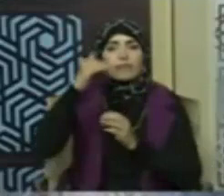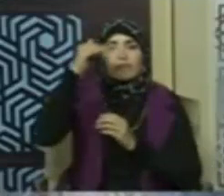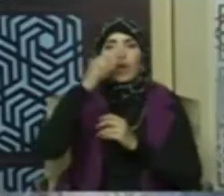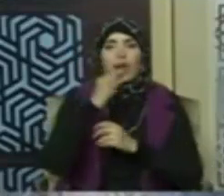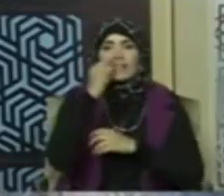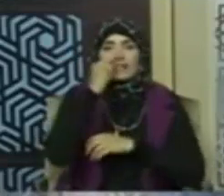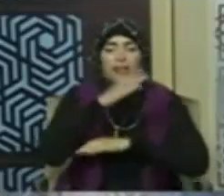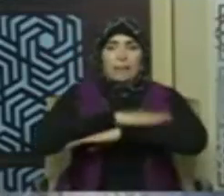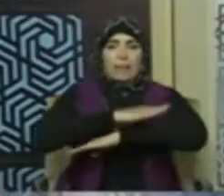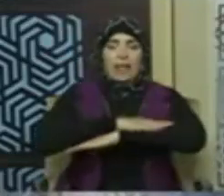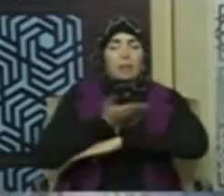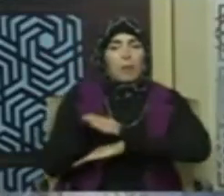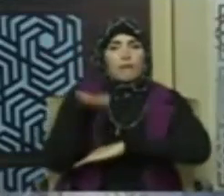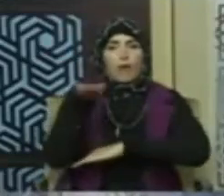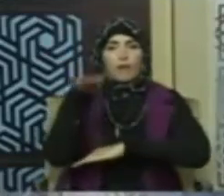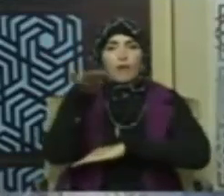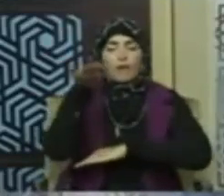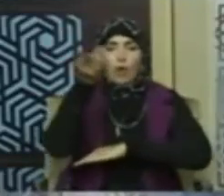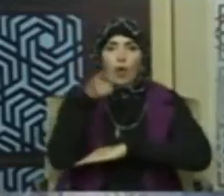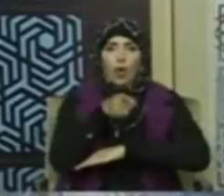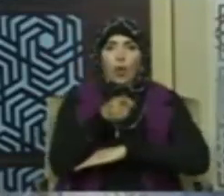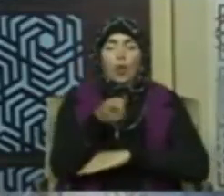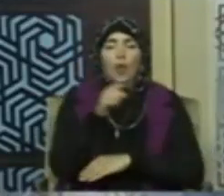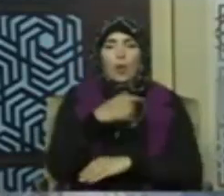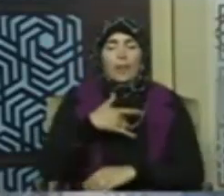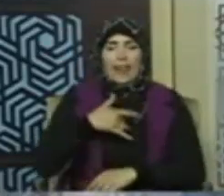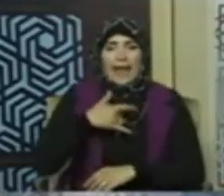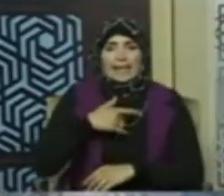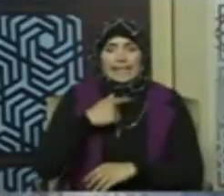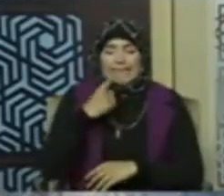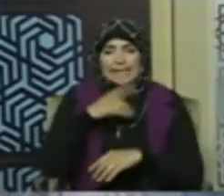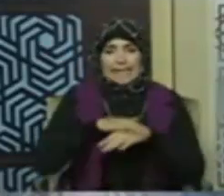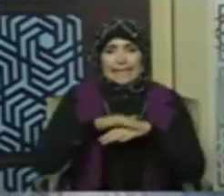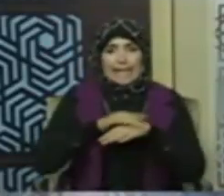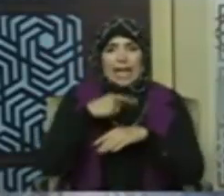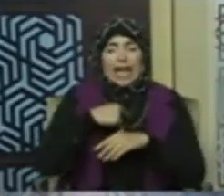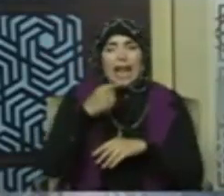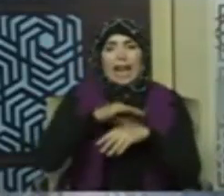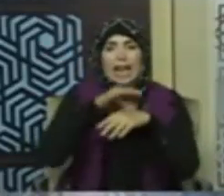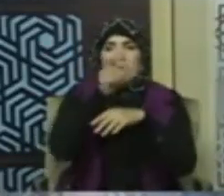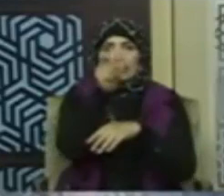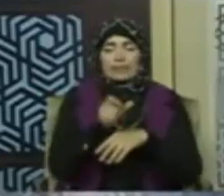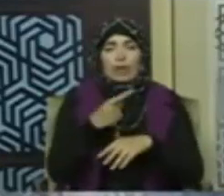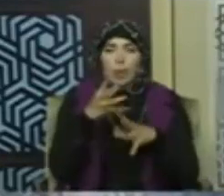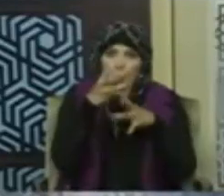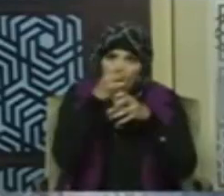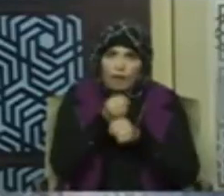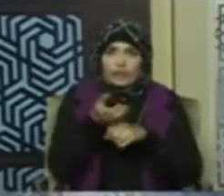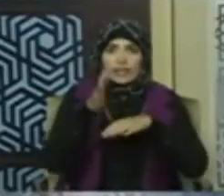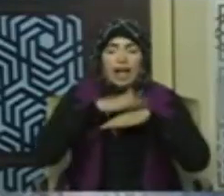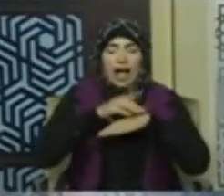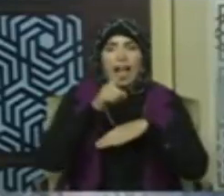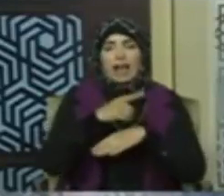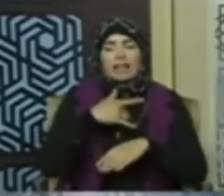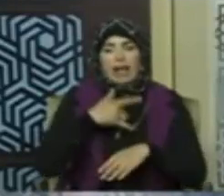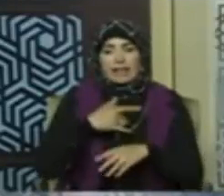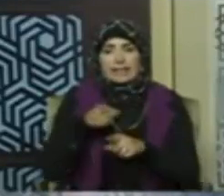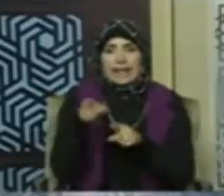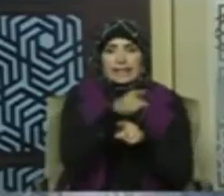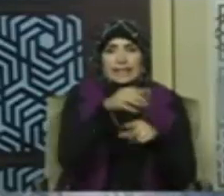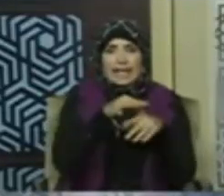بالذوق الإنساني وبالحس الإنساني، وحافظ على مشاعر